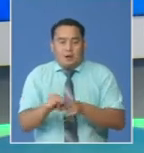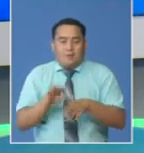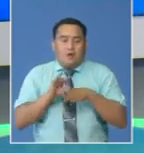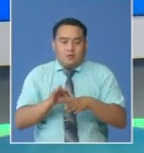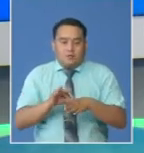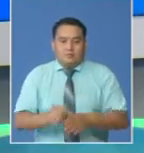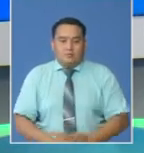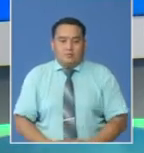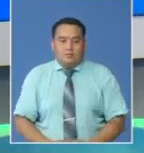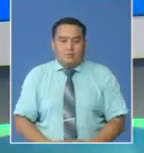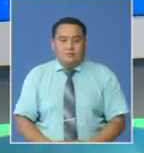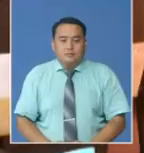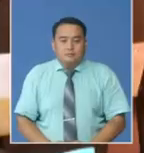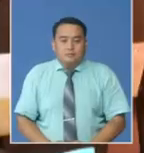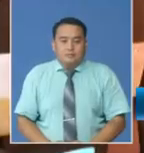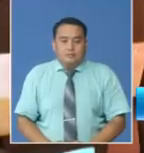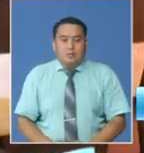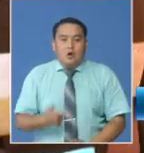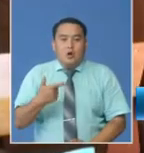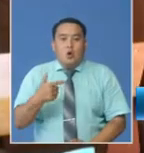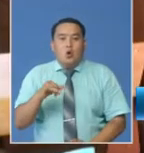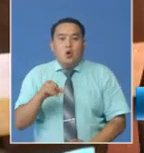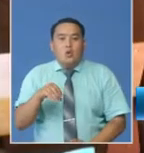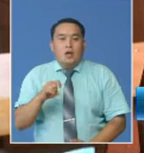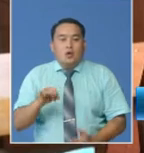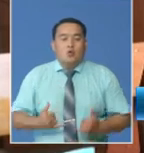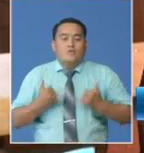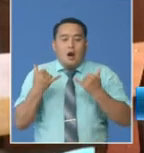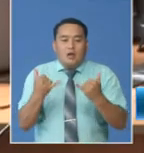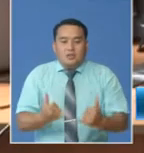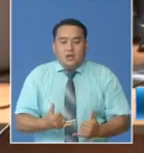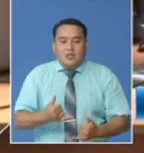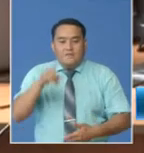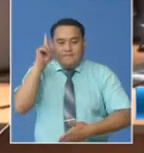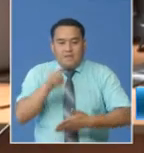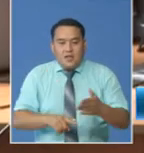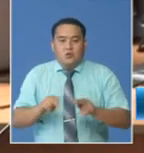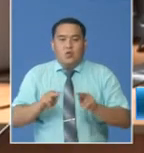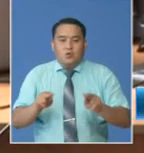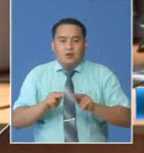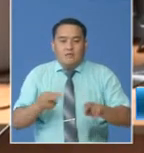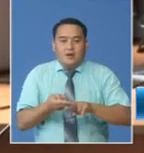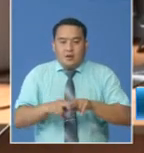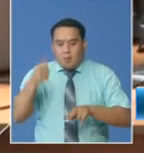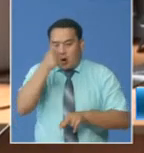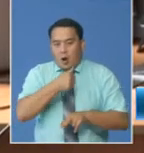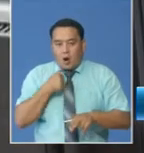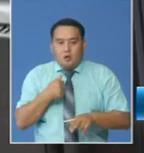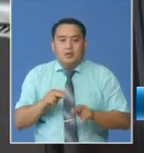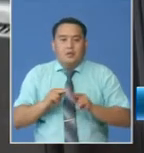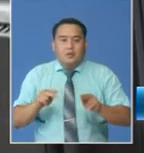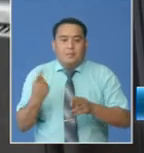Джумаханов продолжит. Гульнара Метказа – одна из уважаемых и верных своей профессии учителей. В этом году она приняла